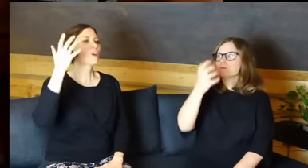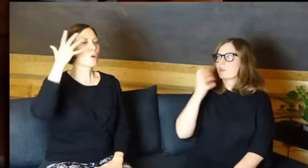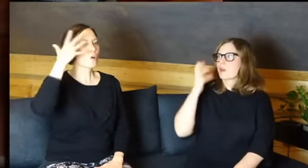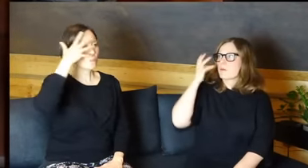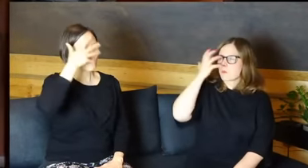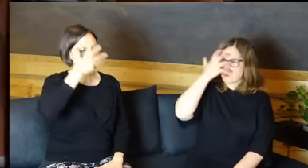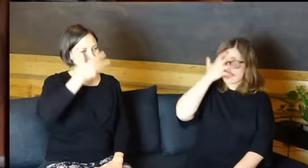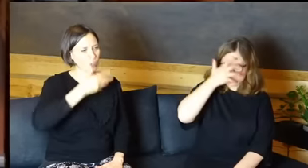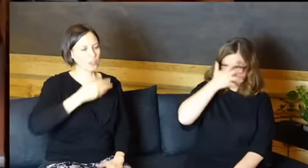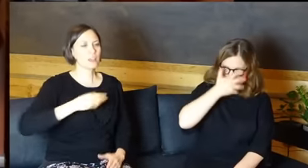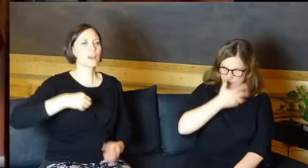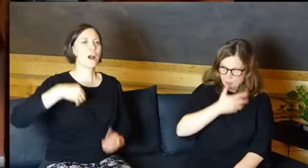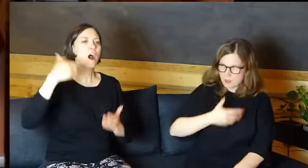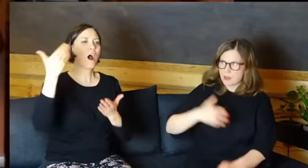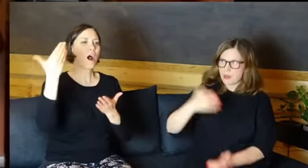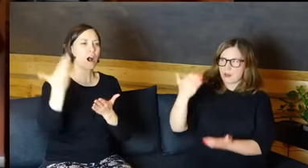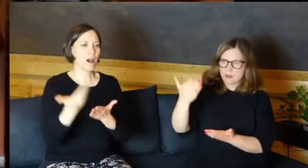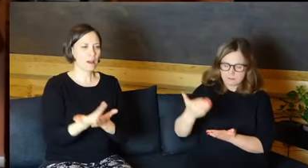kuningas